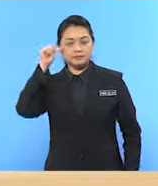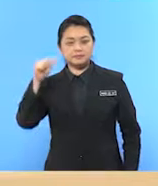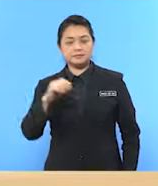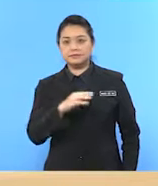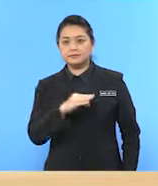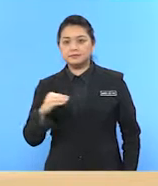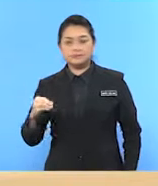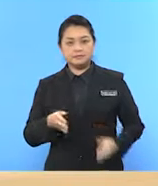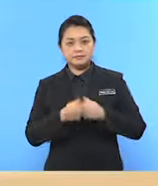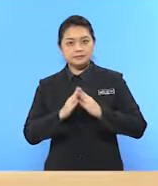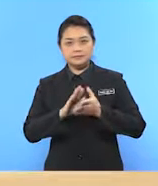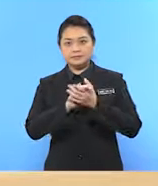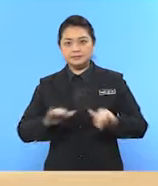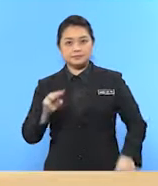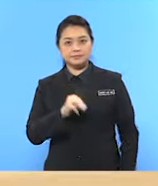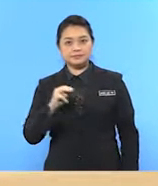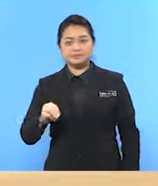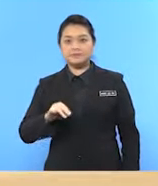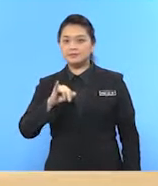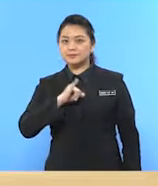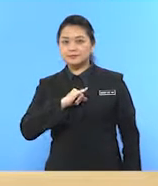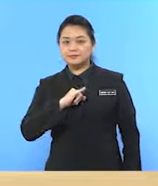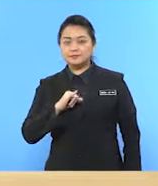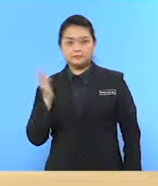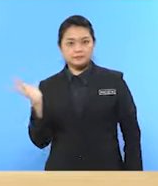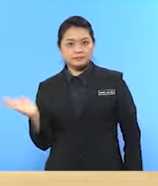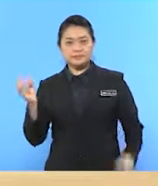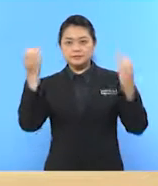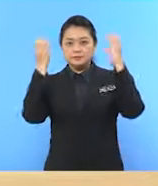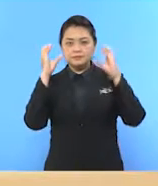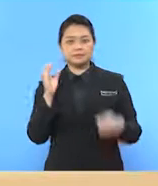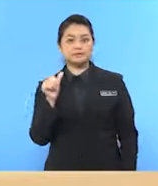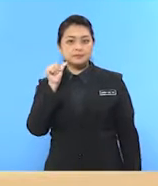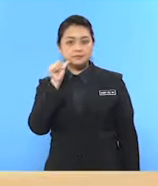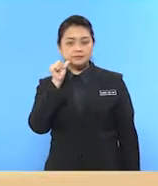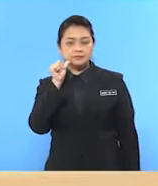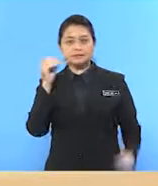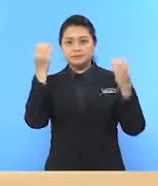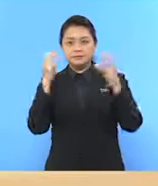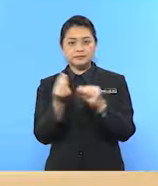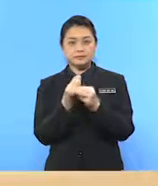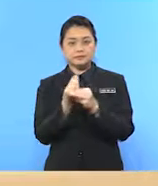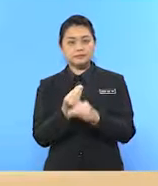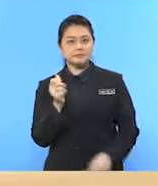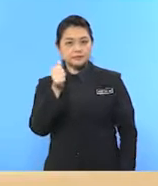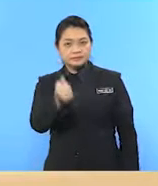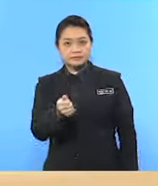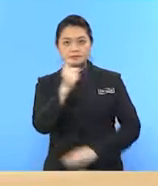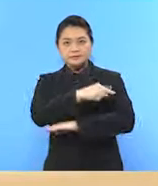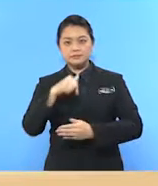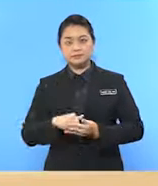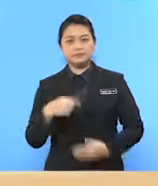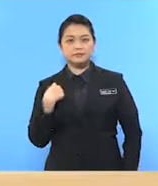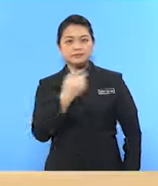Assalamualaikum dan salam sejahtera murid-murid. Saya Cikgu Azlima binti Ahmad, cikgu matematik anda hari ini. Kita